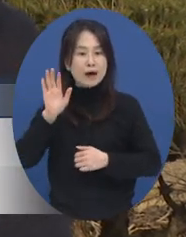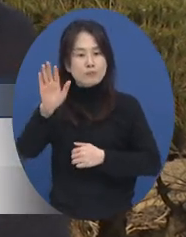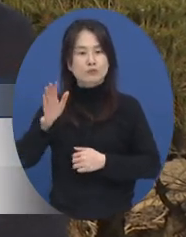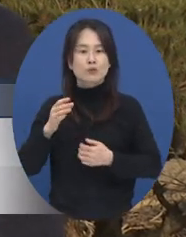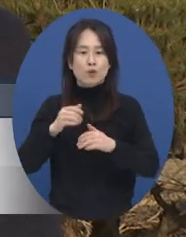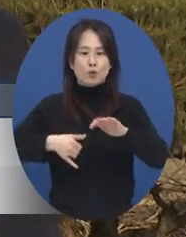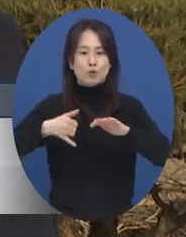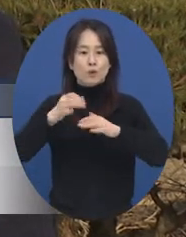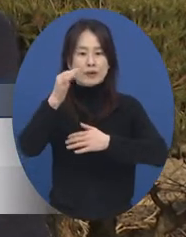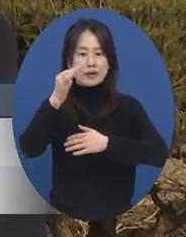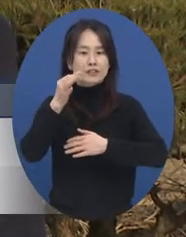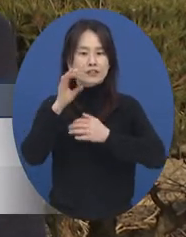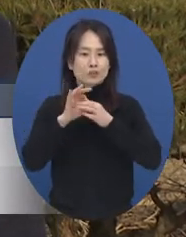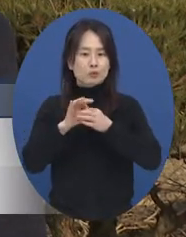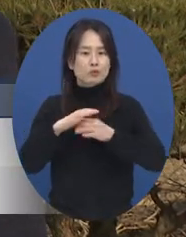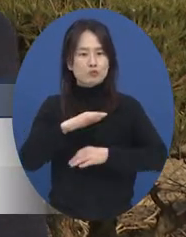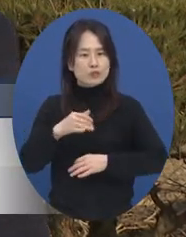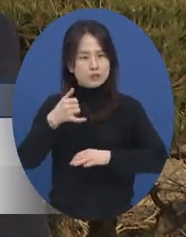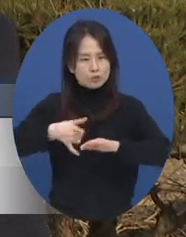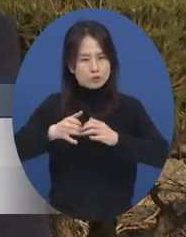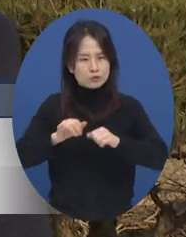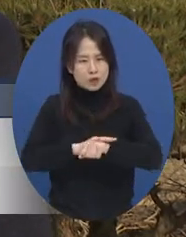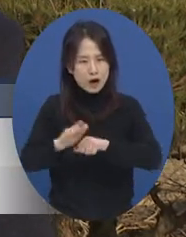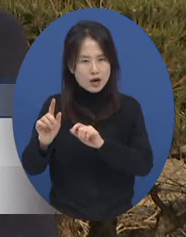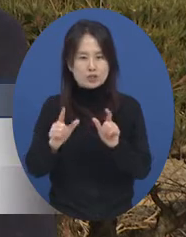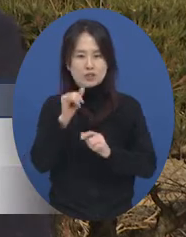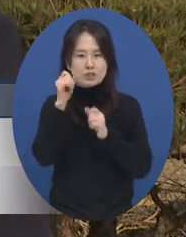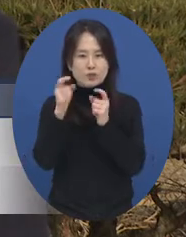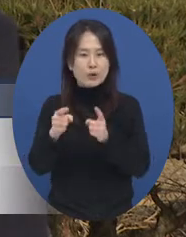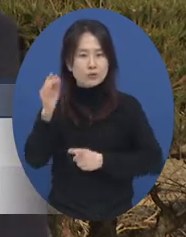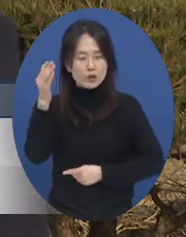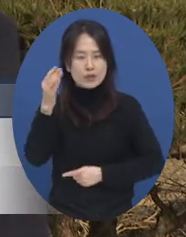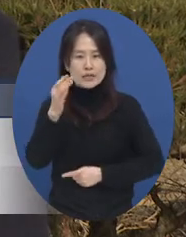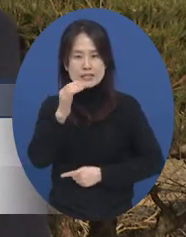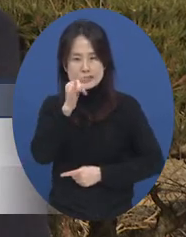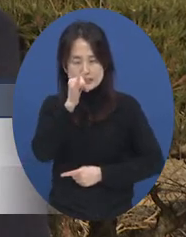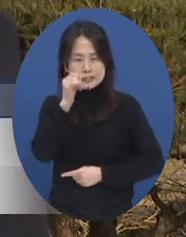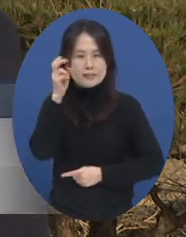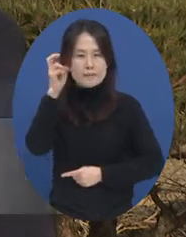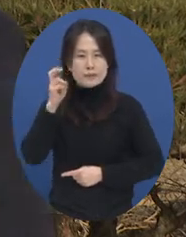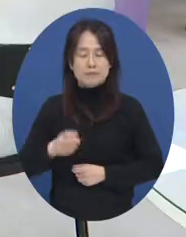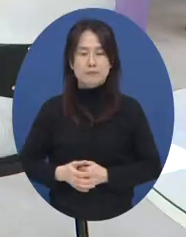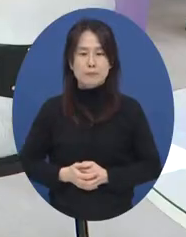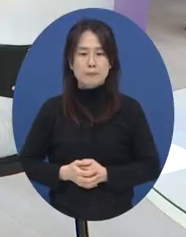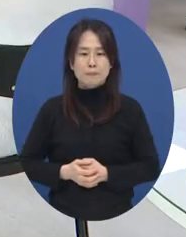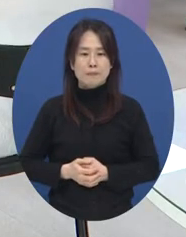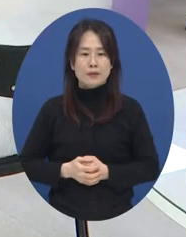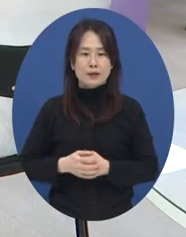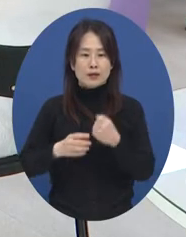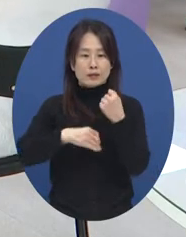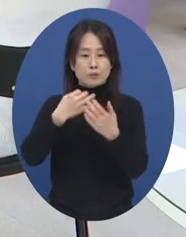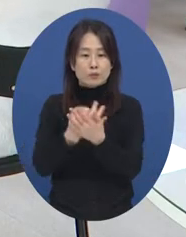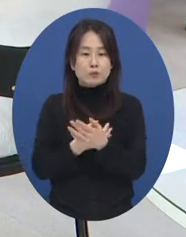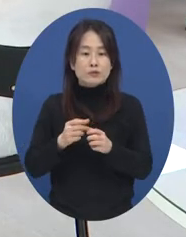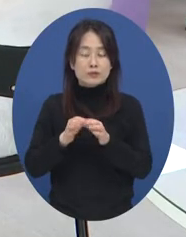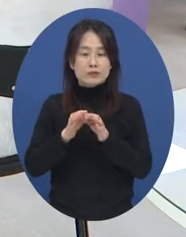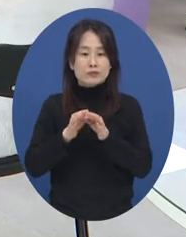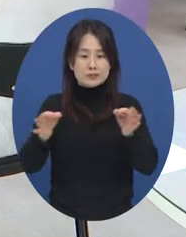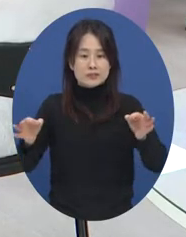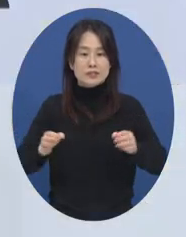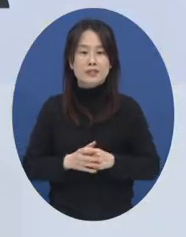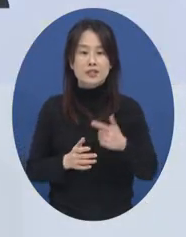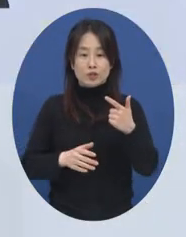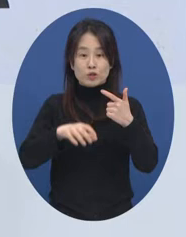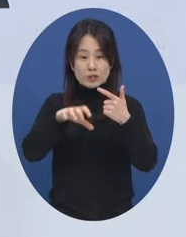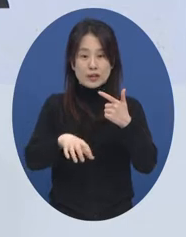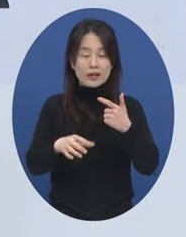앞으로 농업의 가치를 통해서 우리들 농민도 잘 갈 수 있는 기회가 되지 않을까 농민 기본소득 지급 대상 지역이